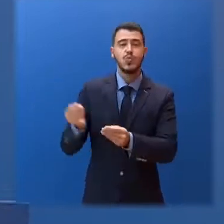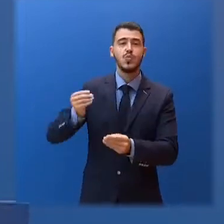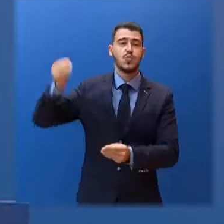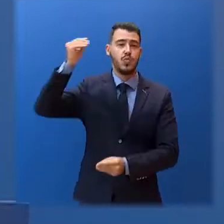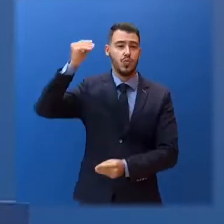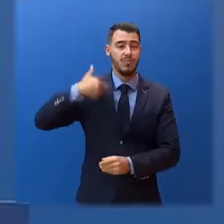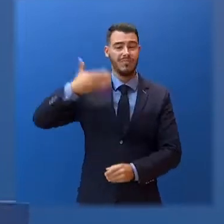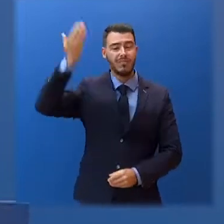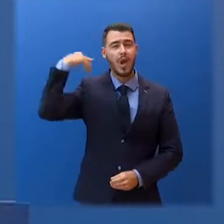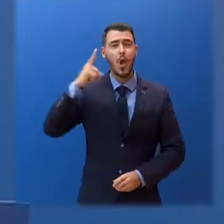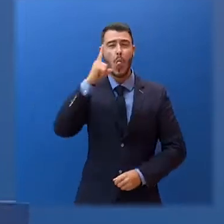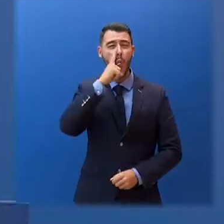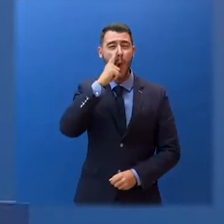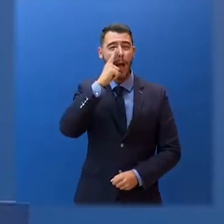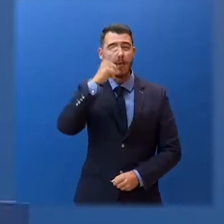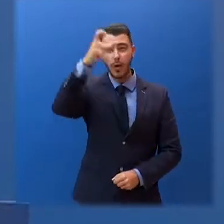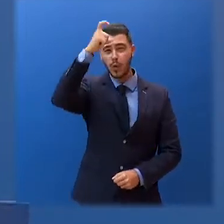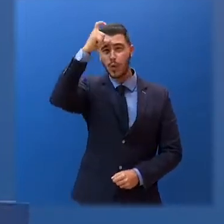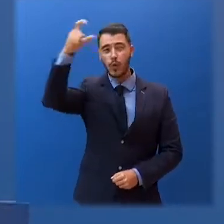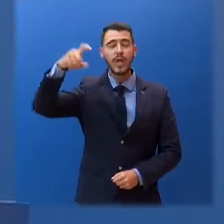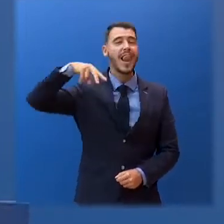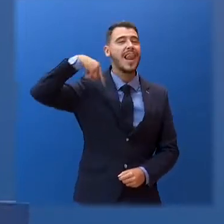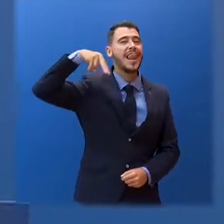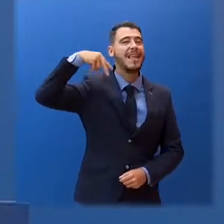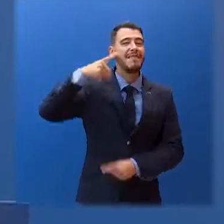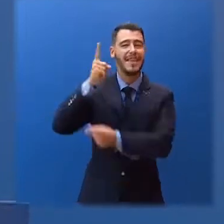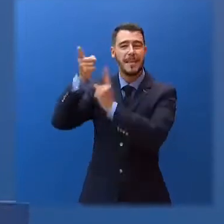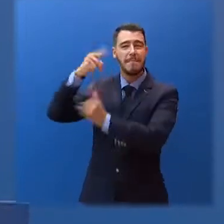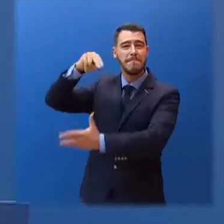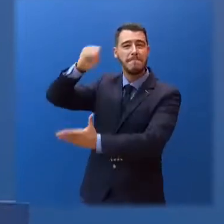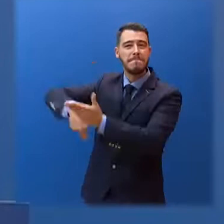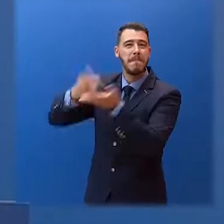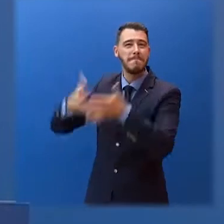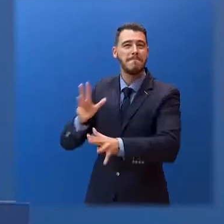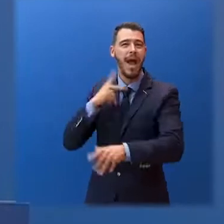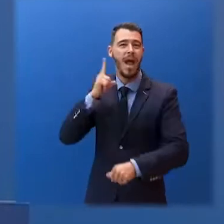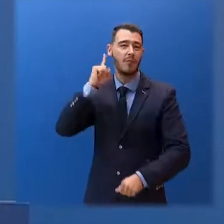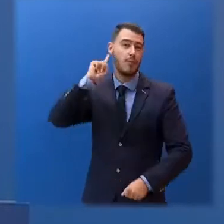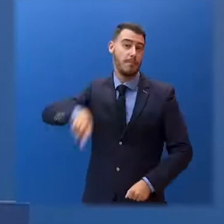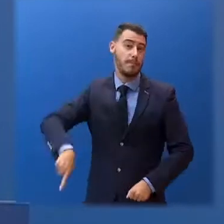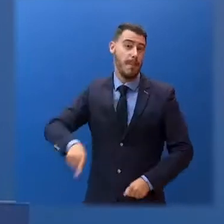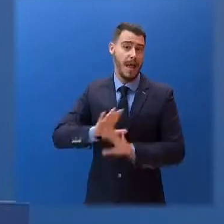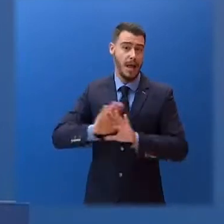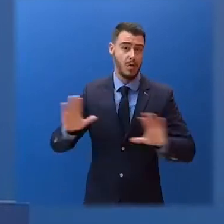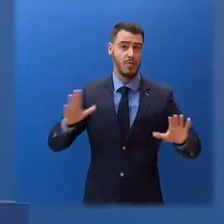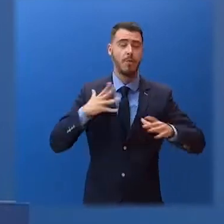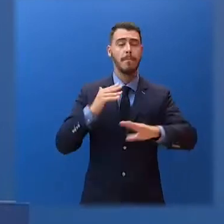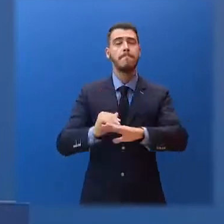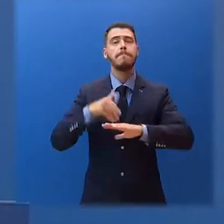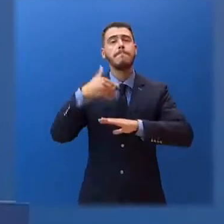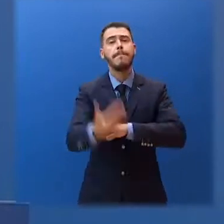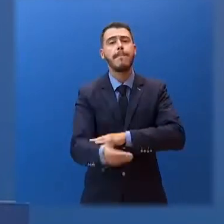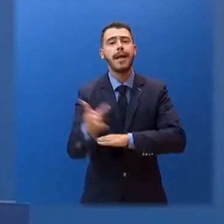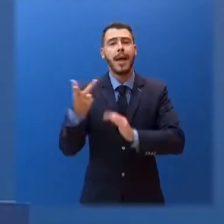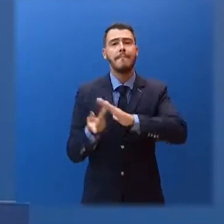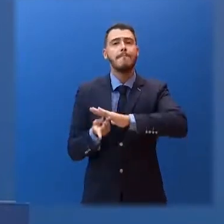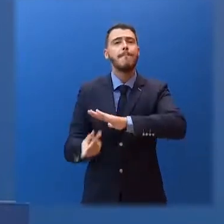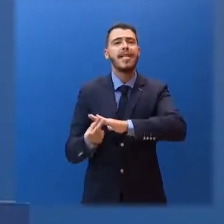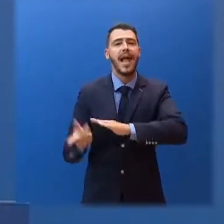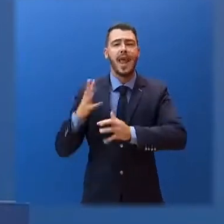και ανυπόστατου τουρκολιβικού μνημονίου. Συνεχίστηκαν με την υποκίνηση μαζικής εισβολής κατατρεγμένων ανθρώπων στον